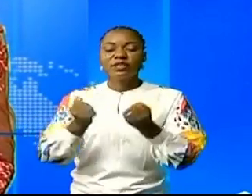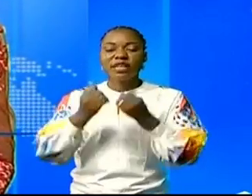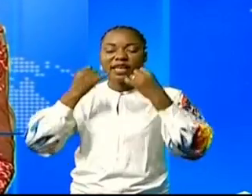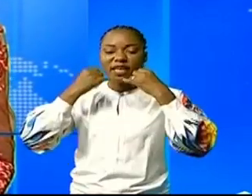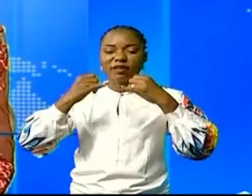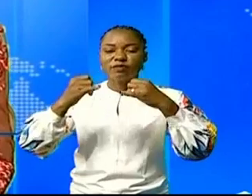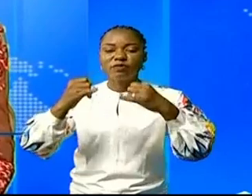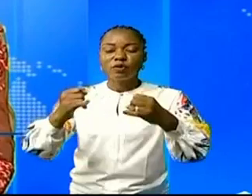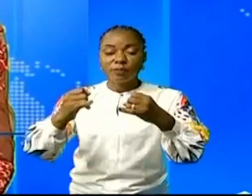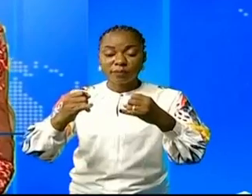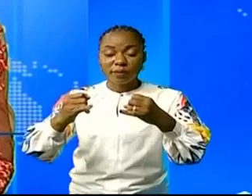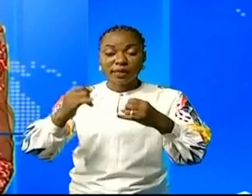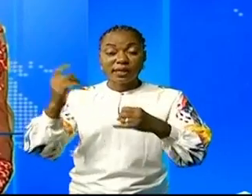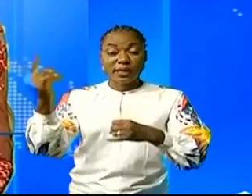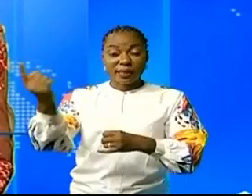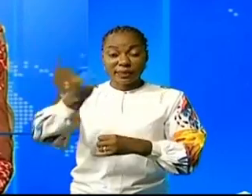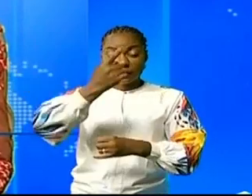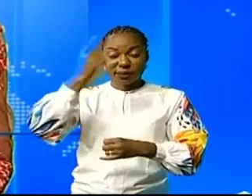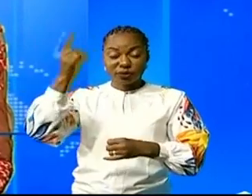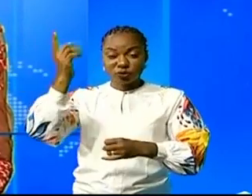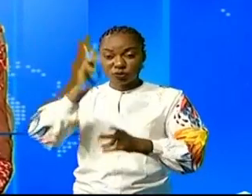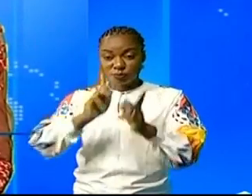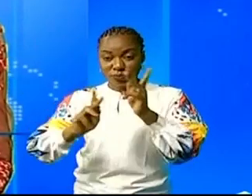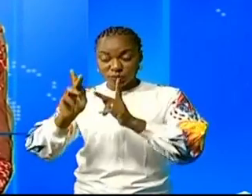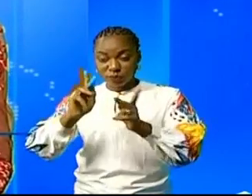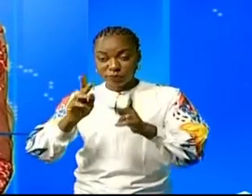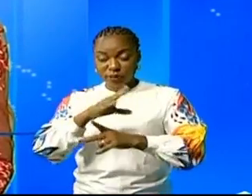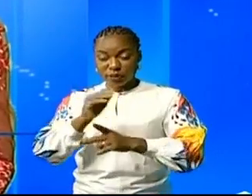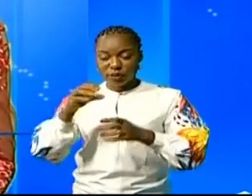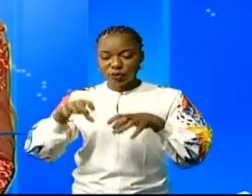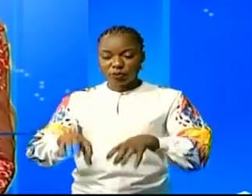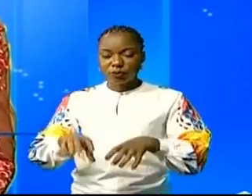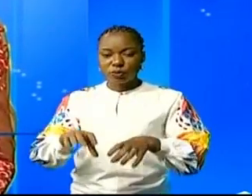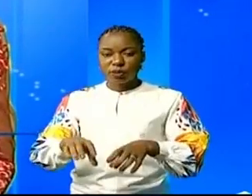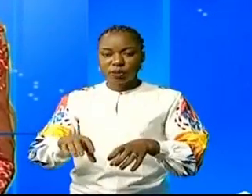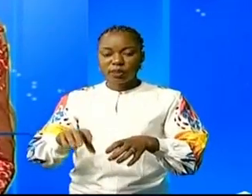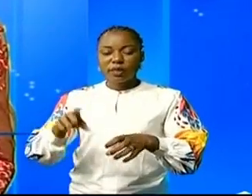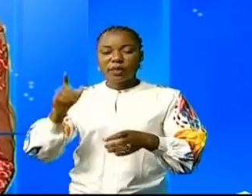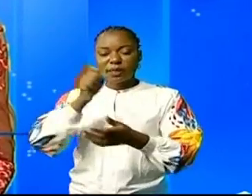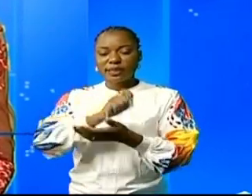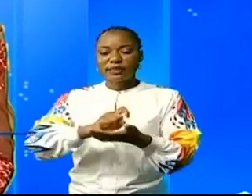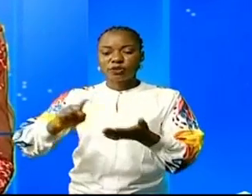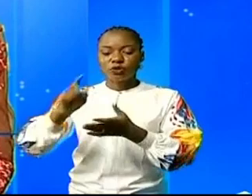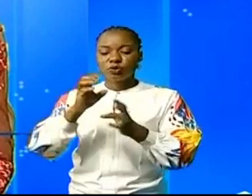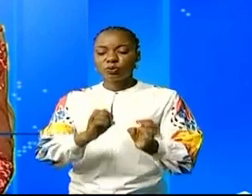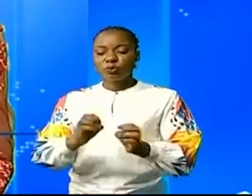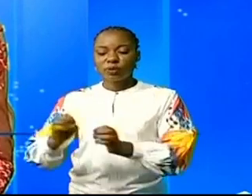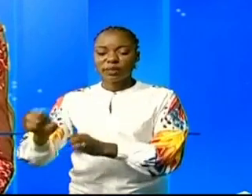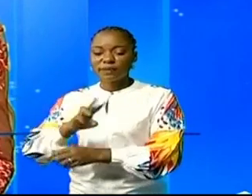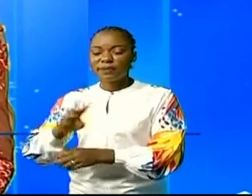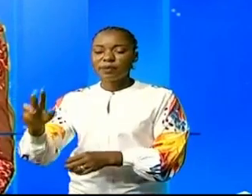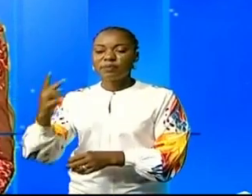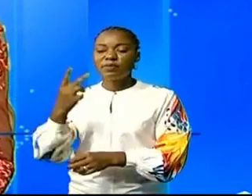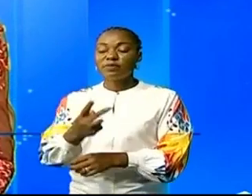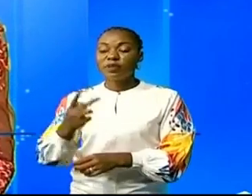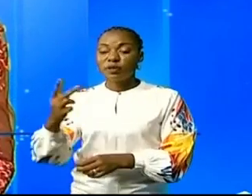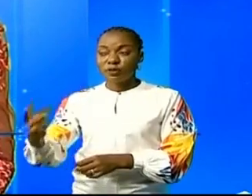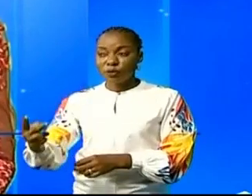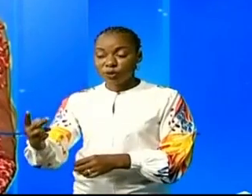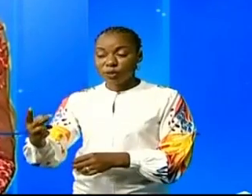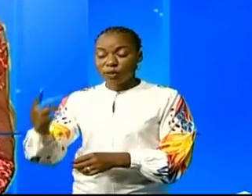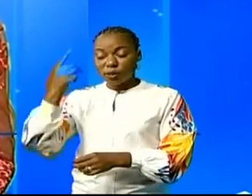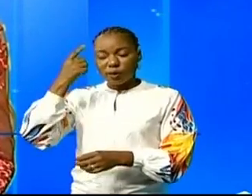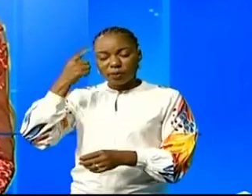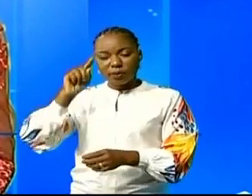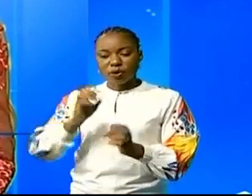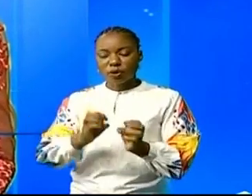et internationale que l'ouverture de la session ordinaire d'avril 2022 du CES est prévue